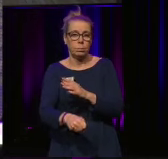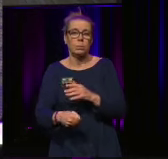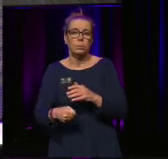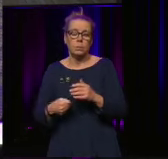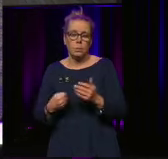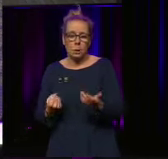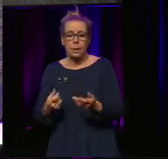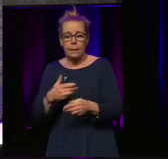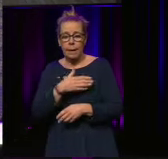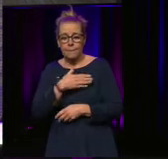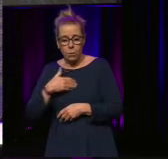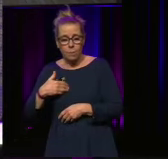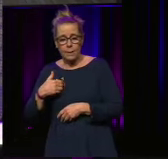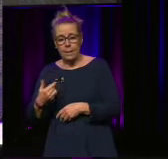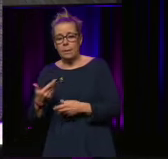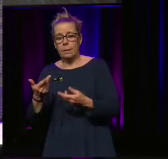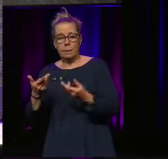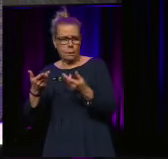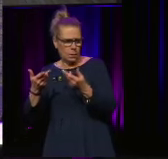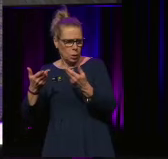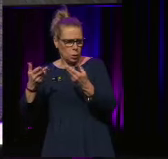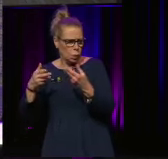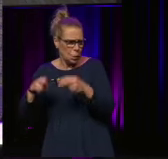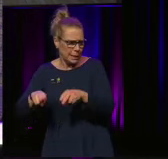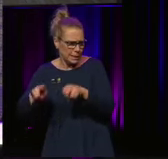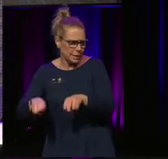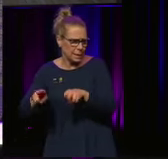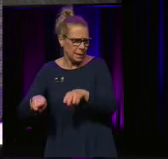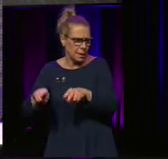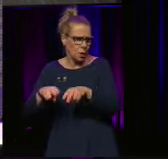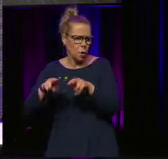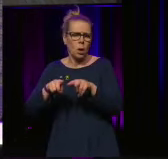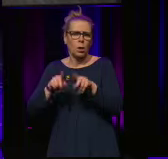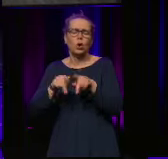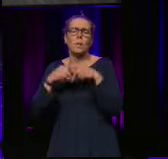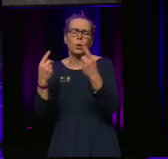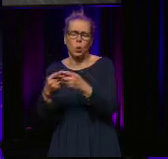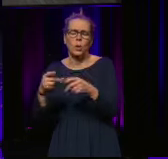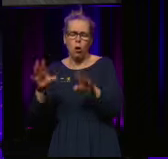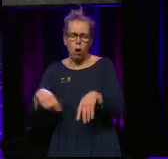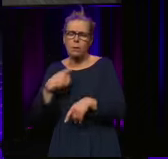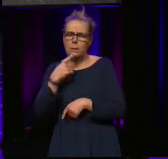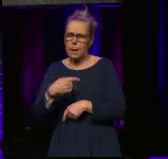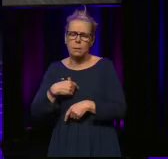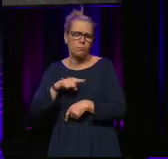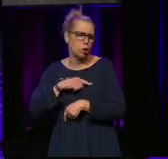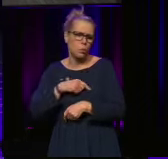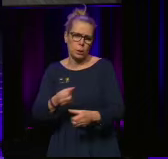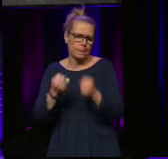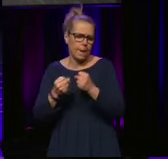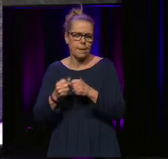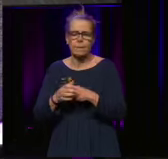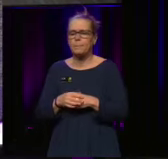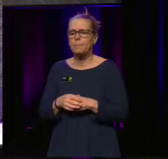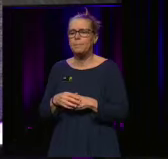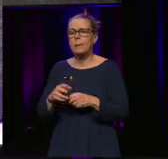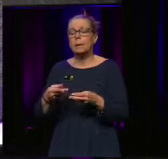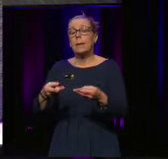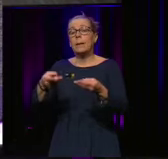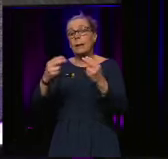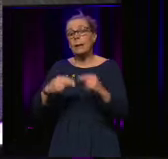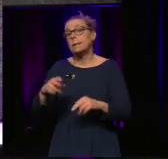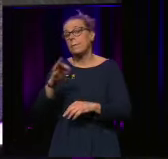alla fall står bakom starkt. Ja, vi har nästa fråga då, som också är hemskt